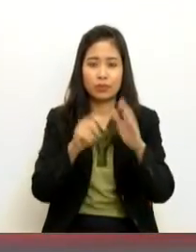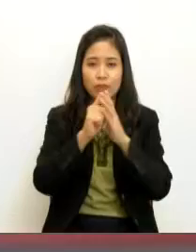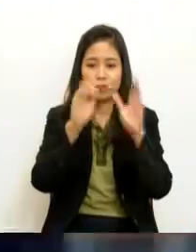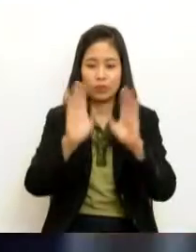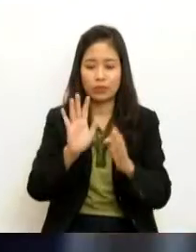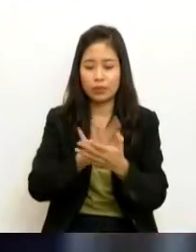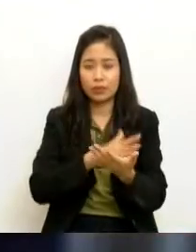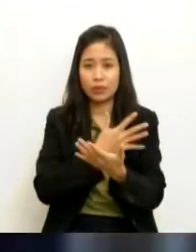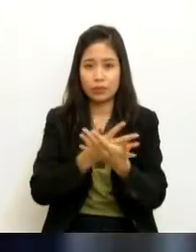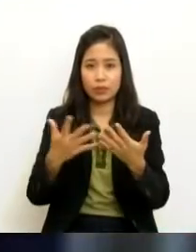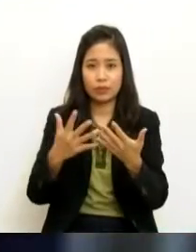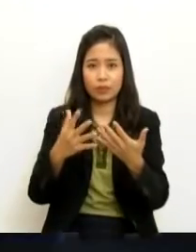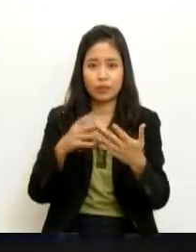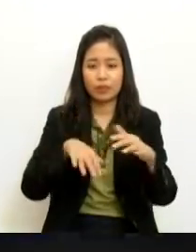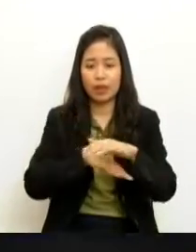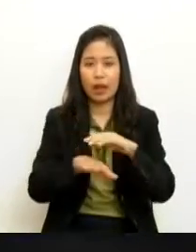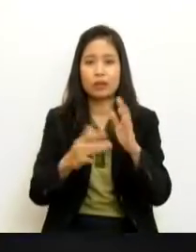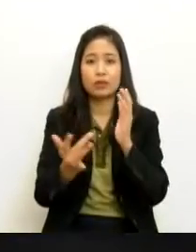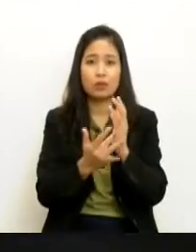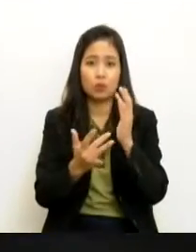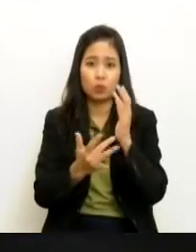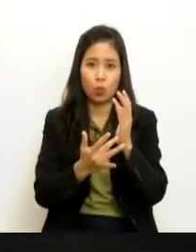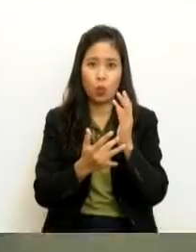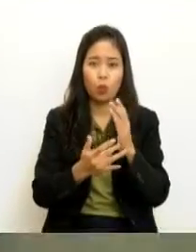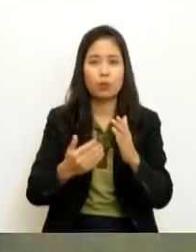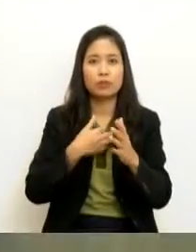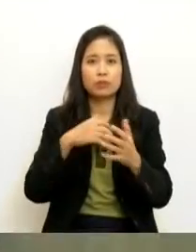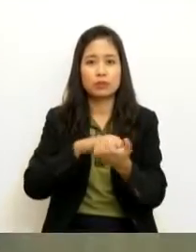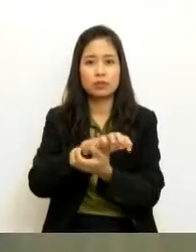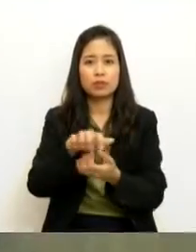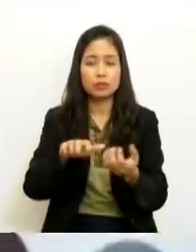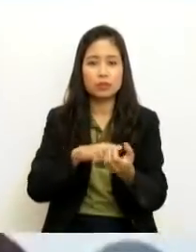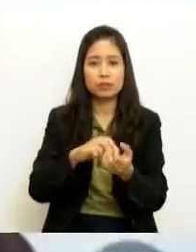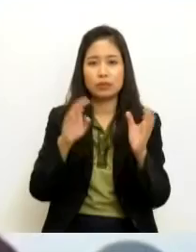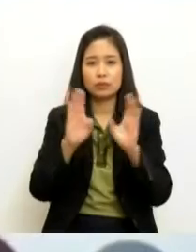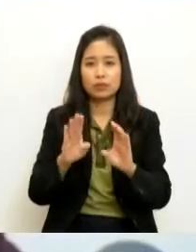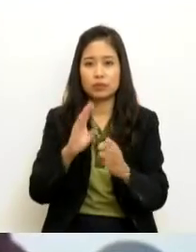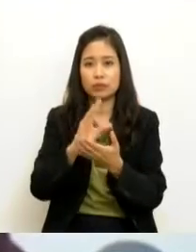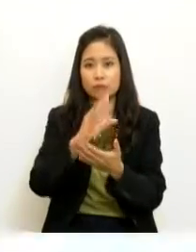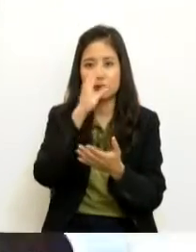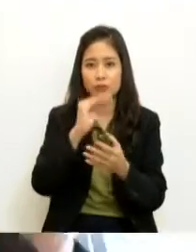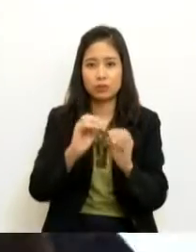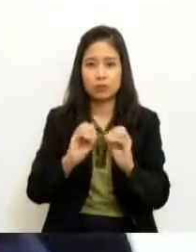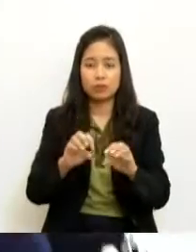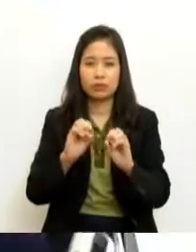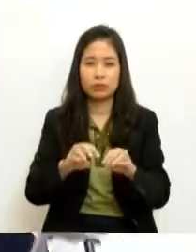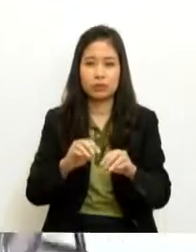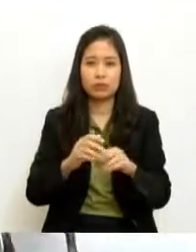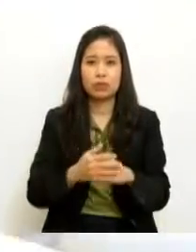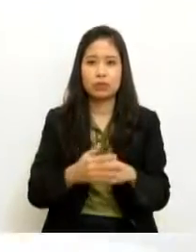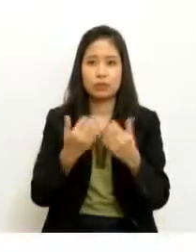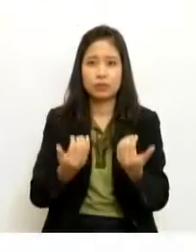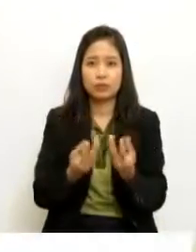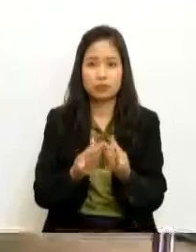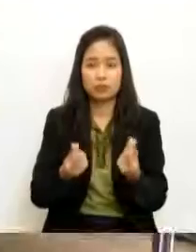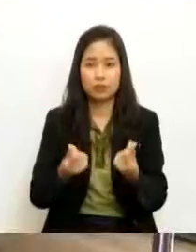การเรียนรู้บนฐานเทคโนโลยีจากมูลนิธิสารอนาคตการศึกษา Connex ED ภายใต้การดำเนินงานของ